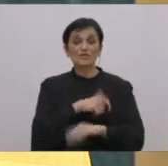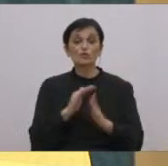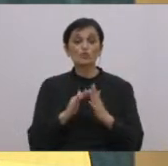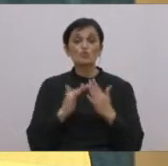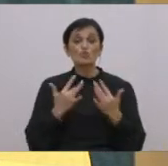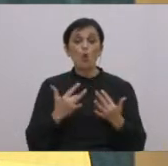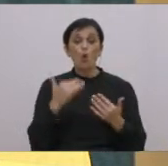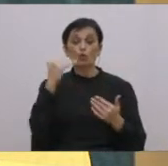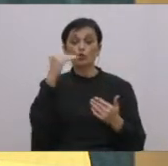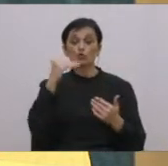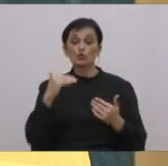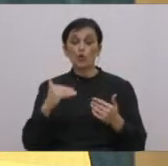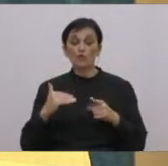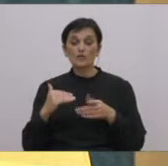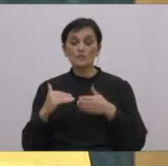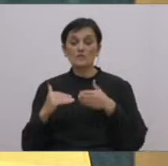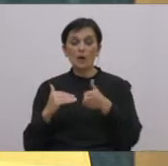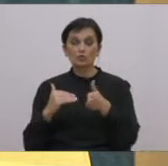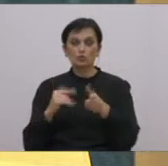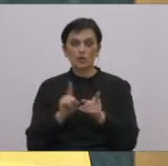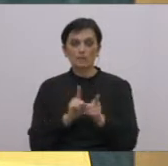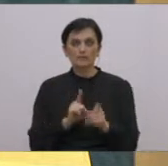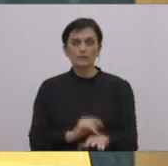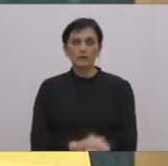მოთხოვნებისთვის ამ მიმართულებითაც.